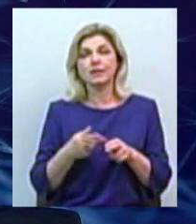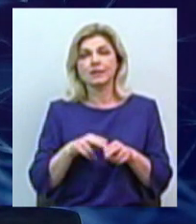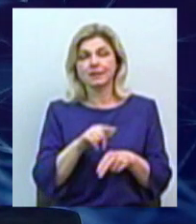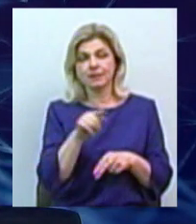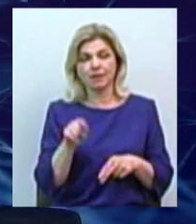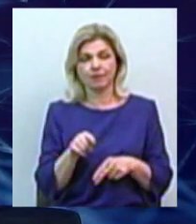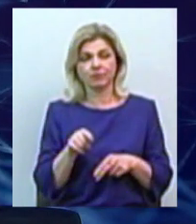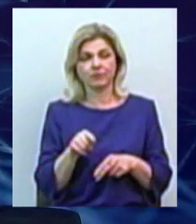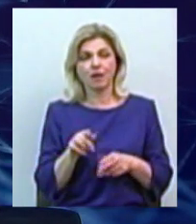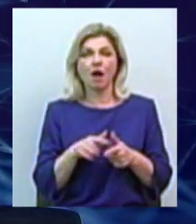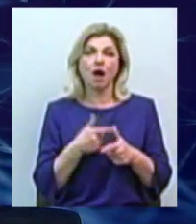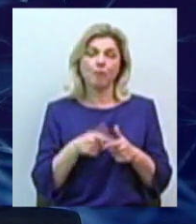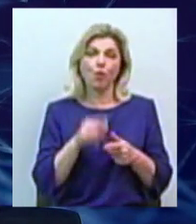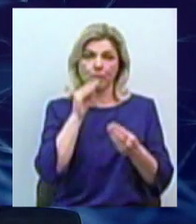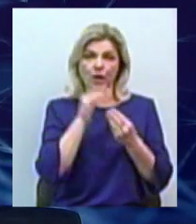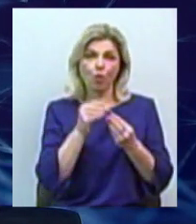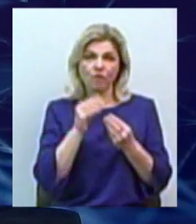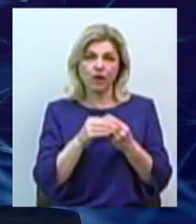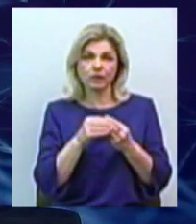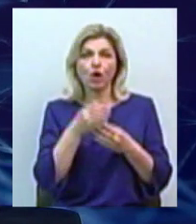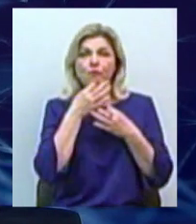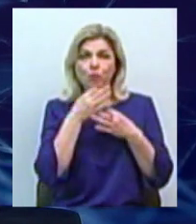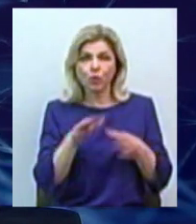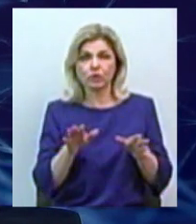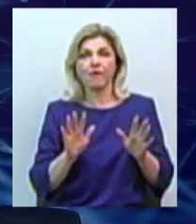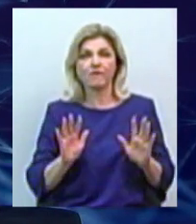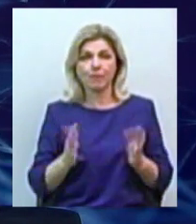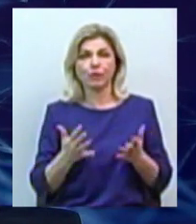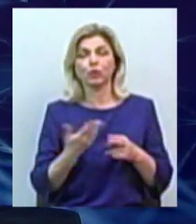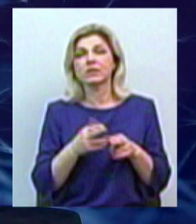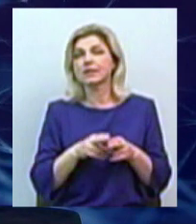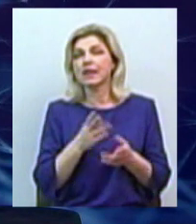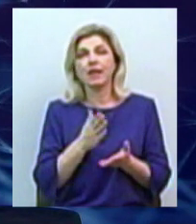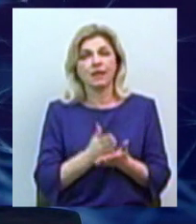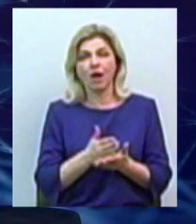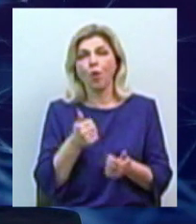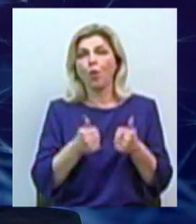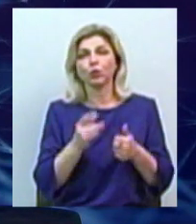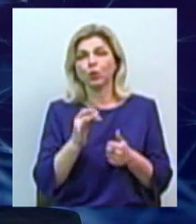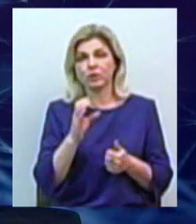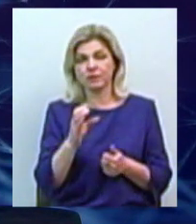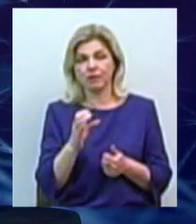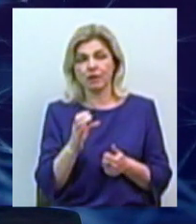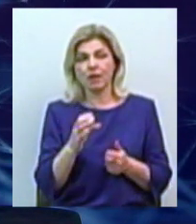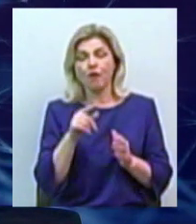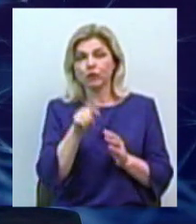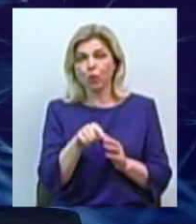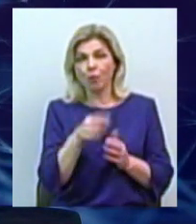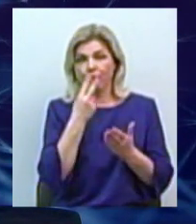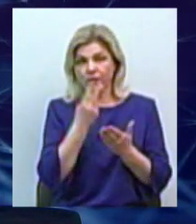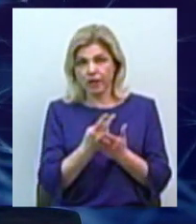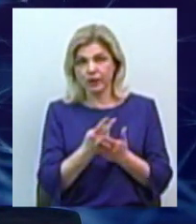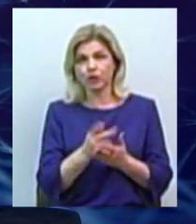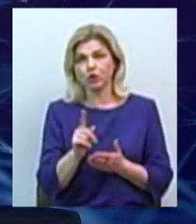ну, або приховано приватизацію. Ну, в будь-якому випадку це не є конкурсом в тому вигляді, в якому